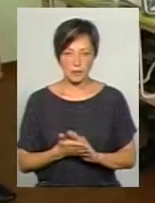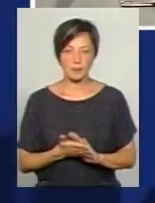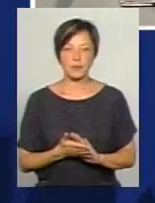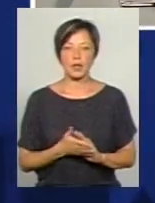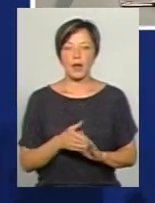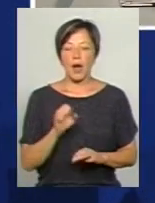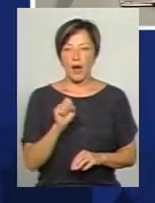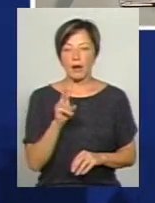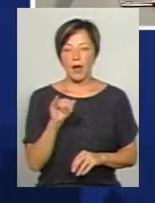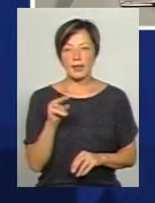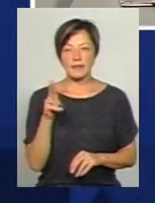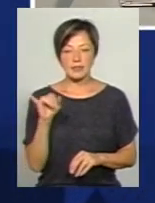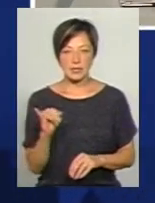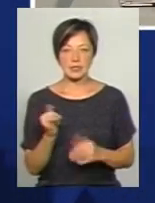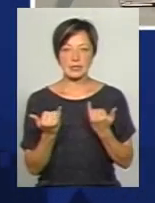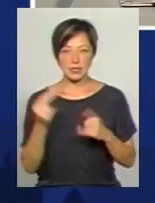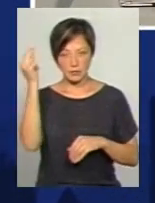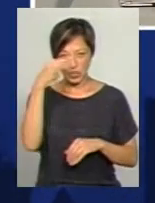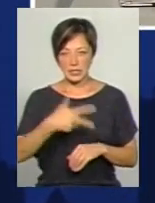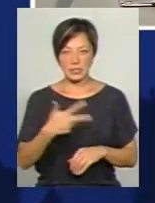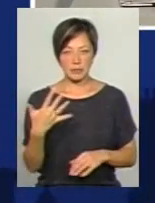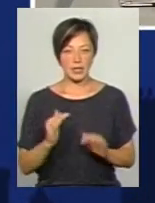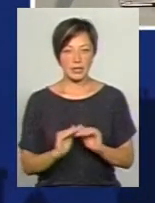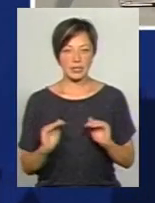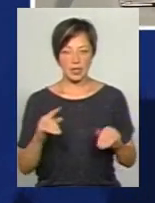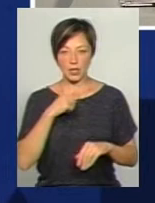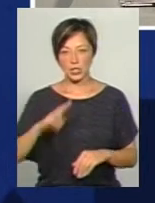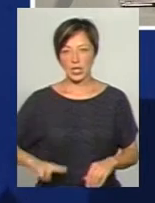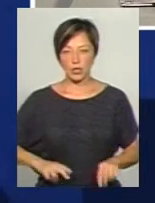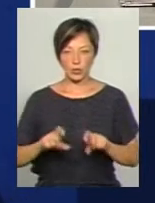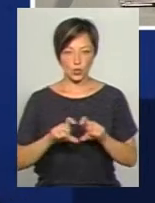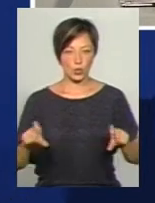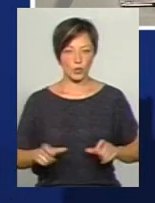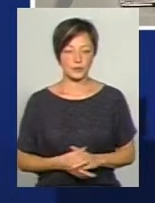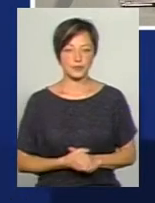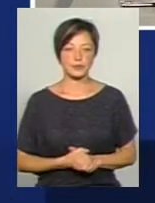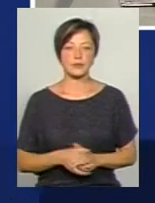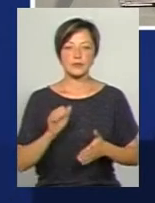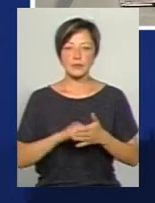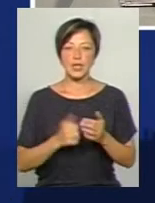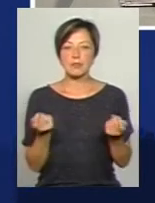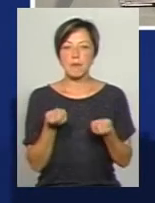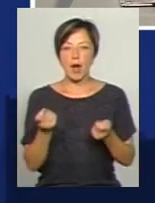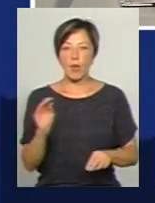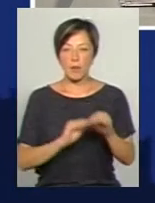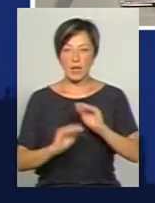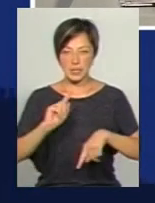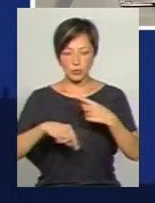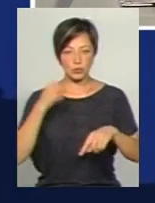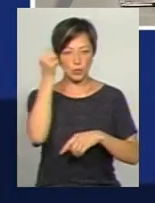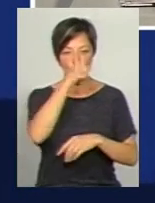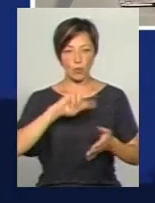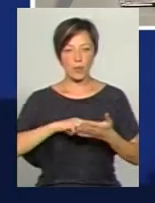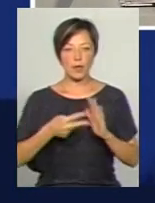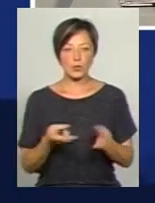Аркадіївецькому навчальному закладі наразі навчається 35 учнів, каже директор школи Світлана Божок. Через її малокомплектність з наступного року